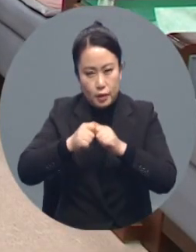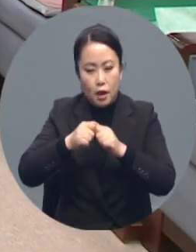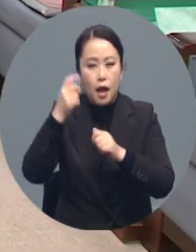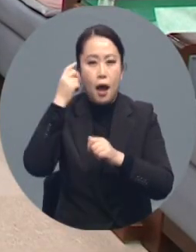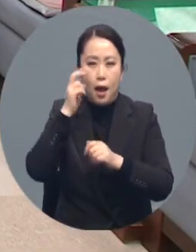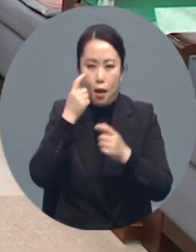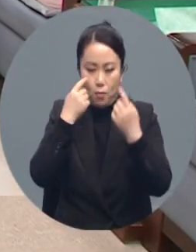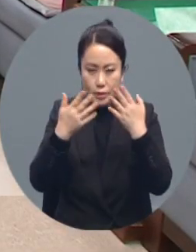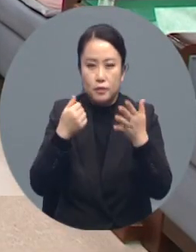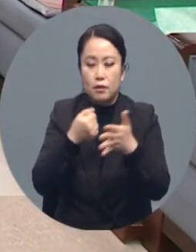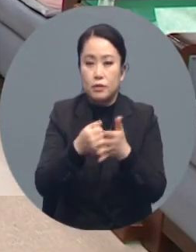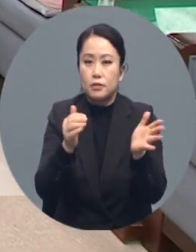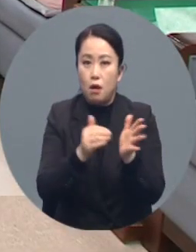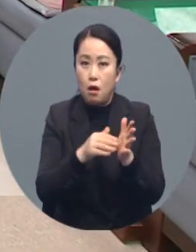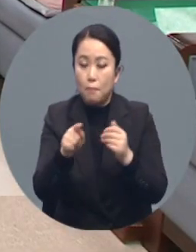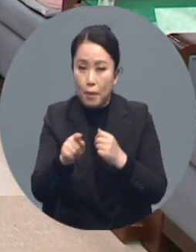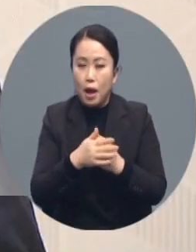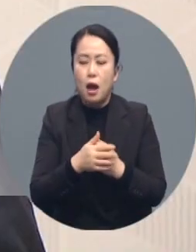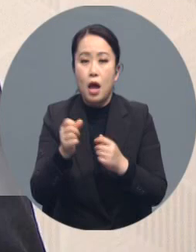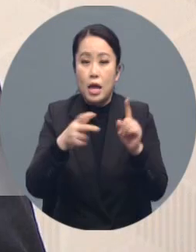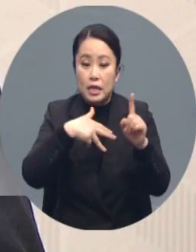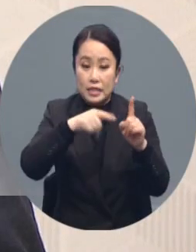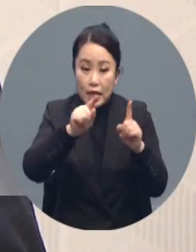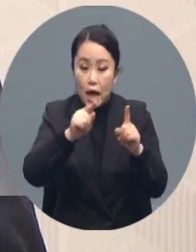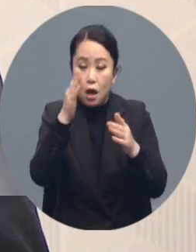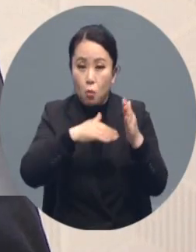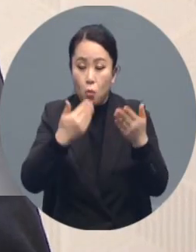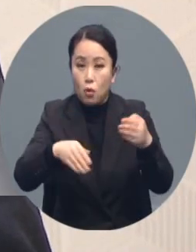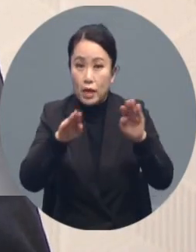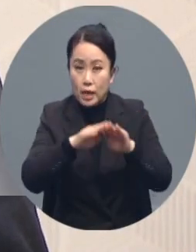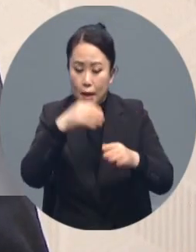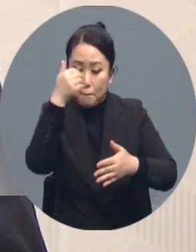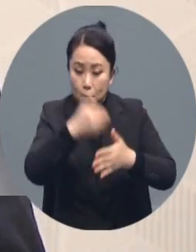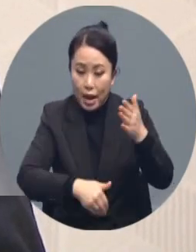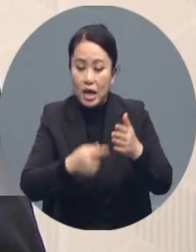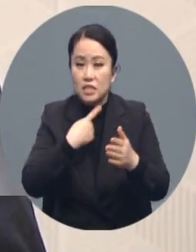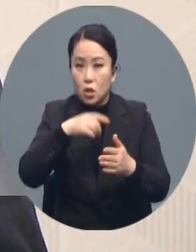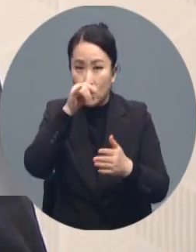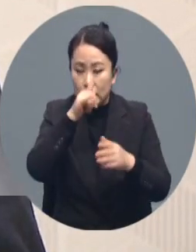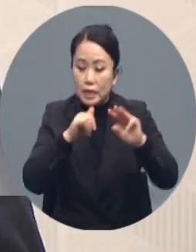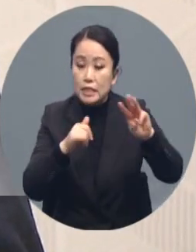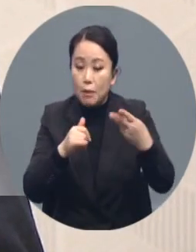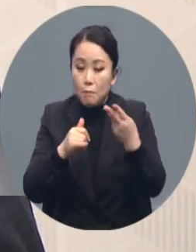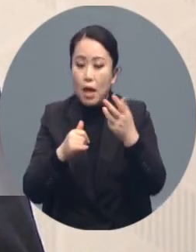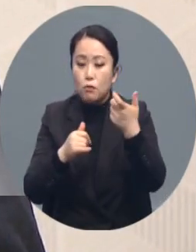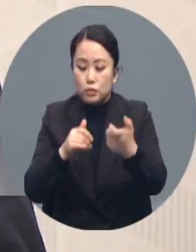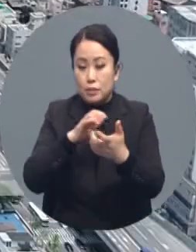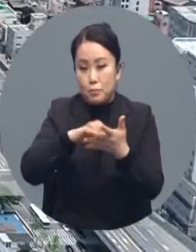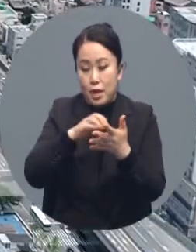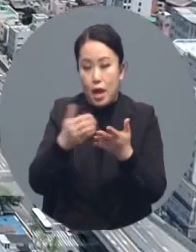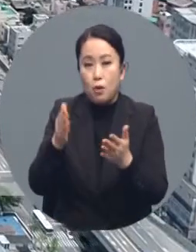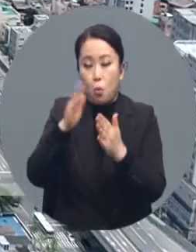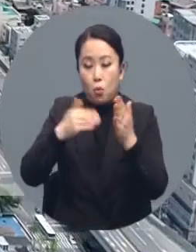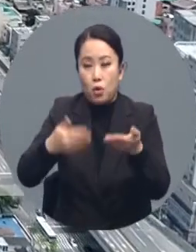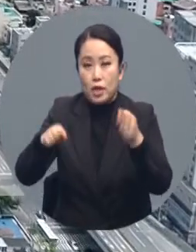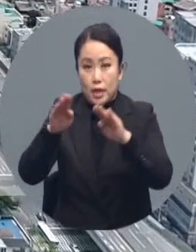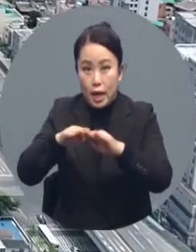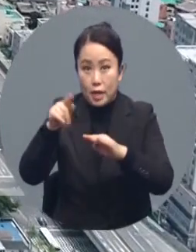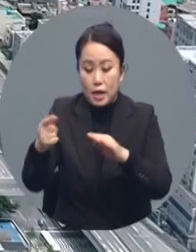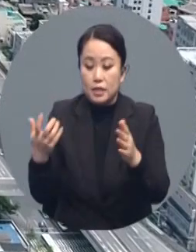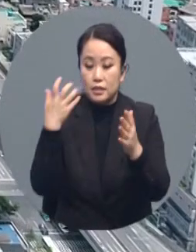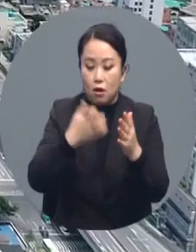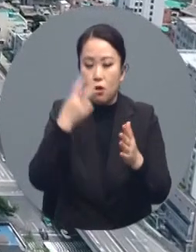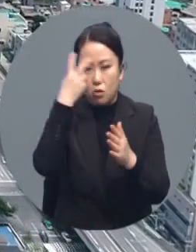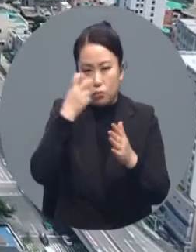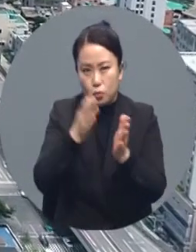국가균형발전위원회는 1차 공공기관 이전에 제외됐던 360개 기관에 대한 이전 검토 작업에 착수했습니다. 즉시 이전이